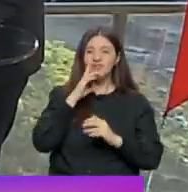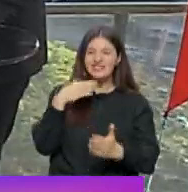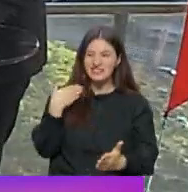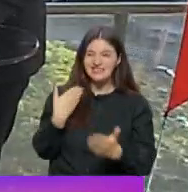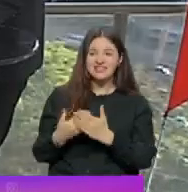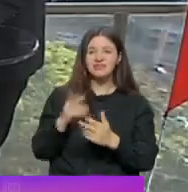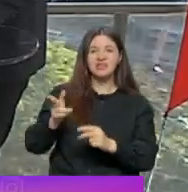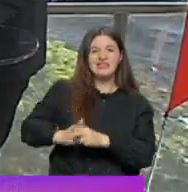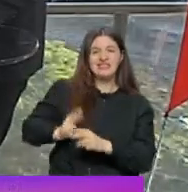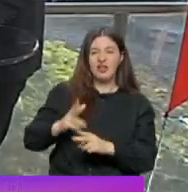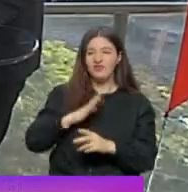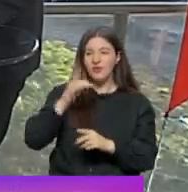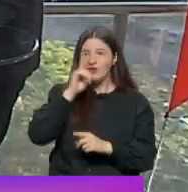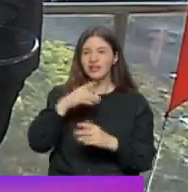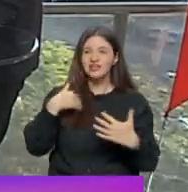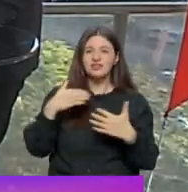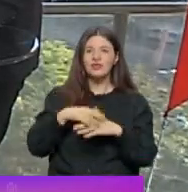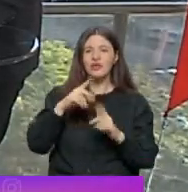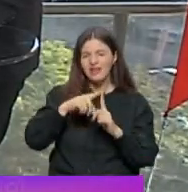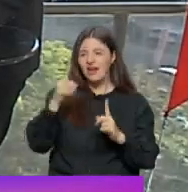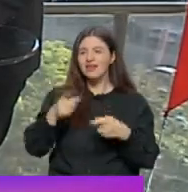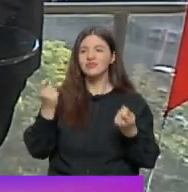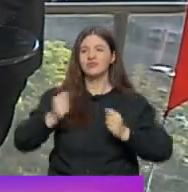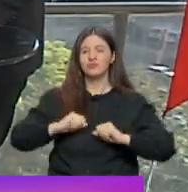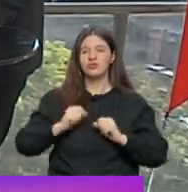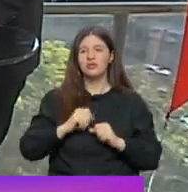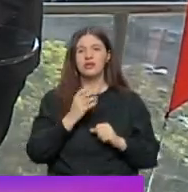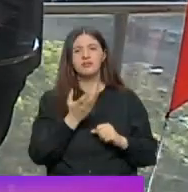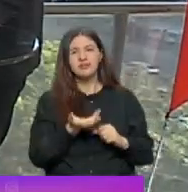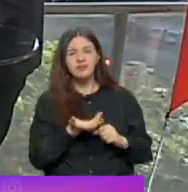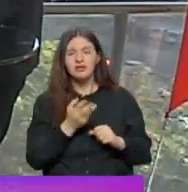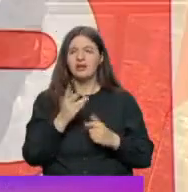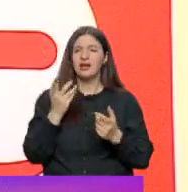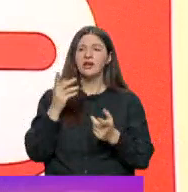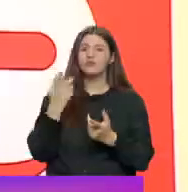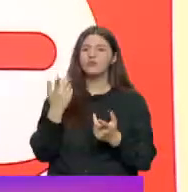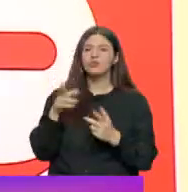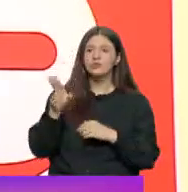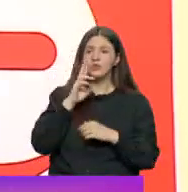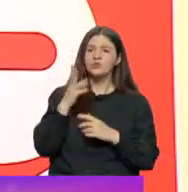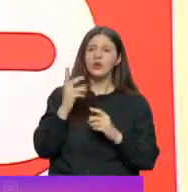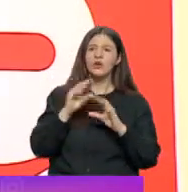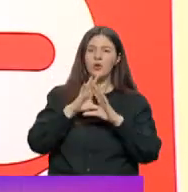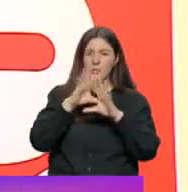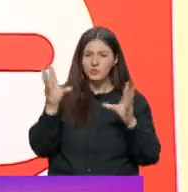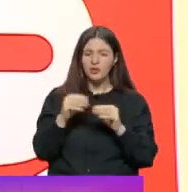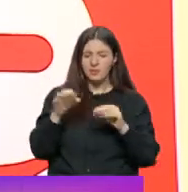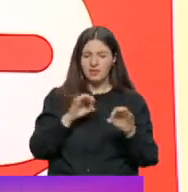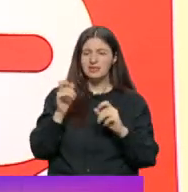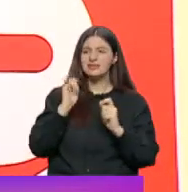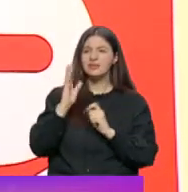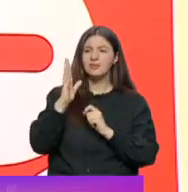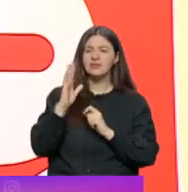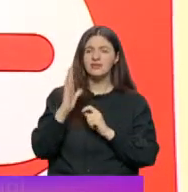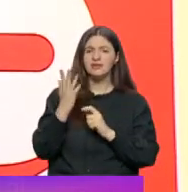aceleleri var tabii. Gece yarılarına kadar çalışıyor. Ya sonuçta bütünüyle plansız ilerlediği için süreç,